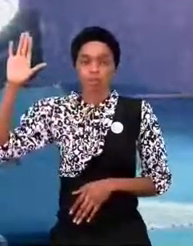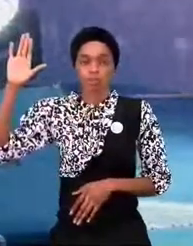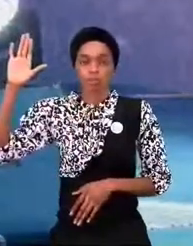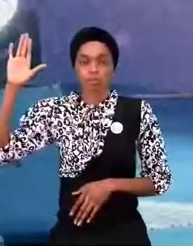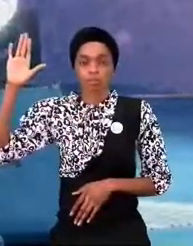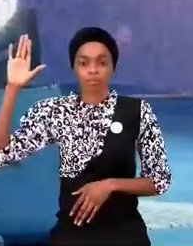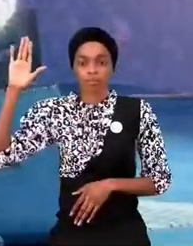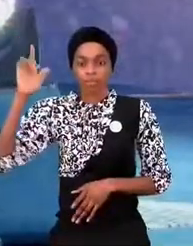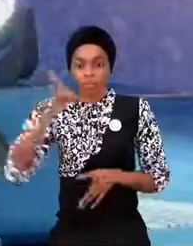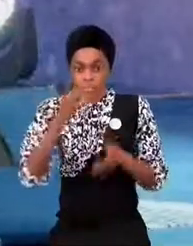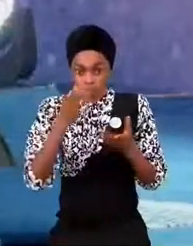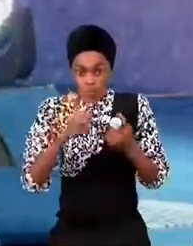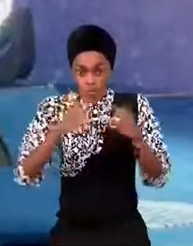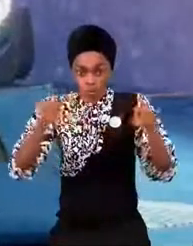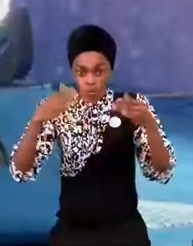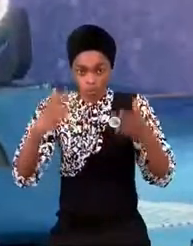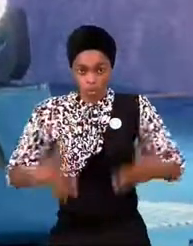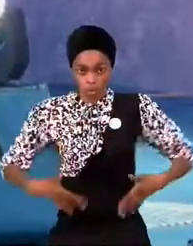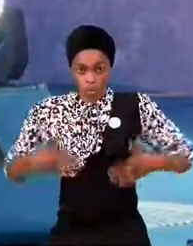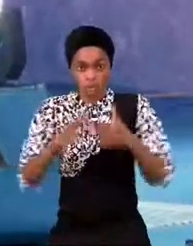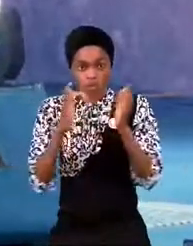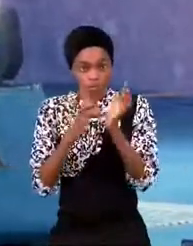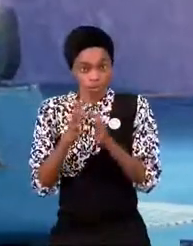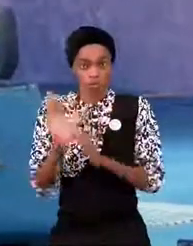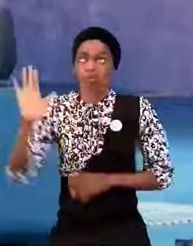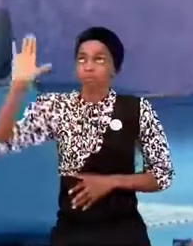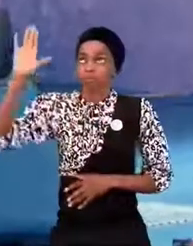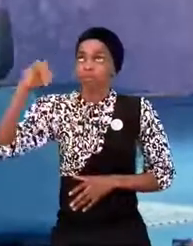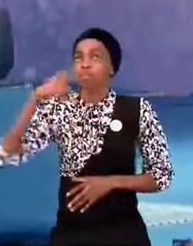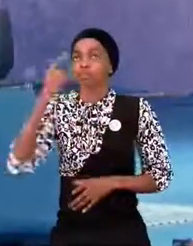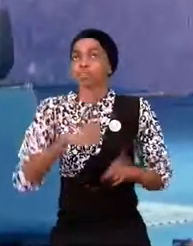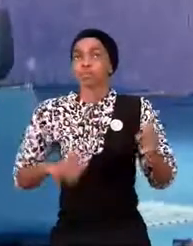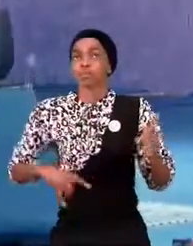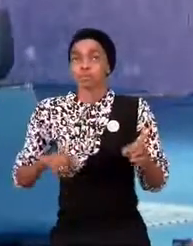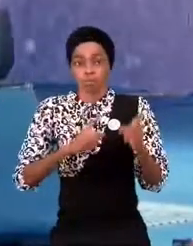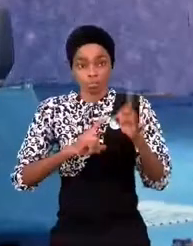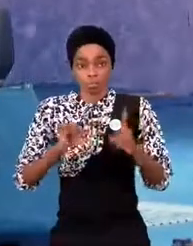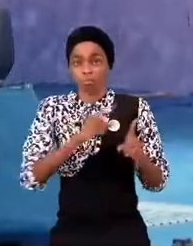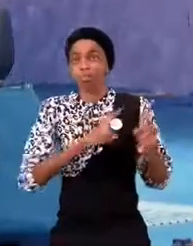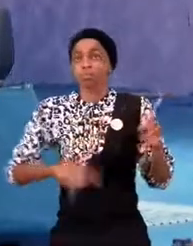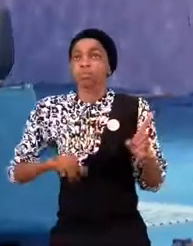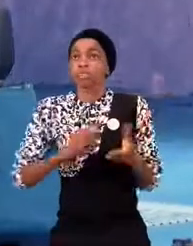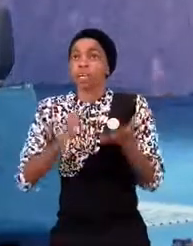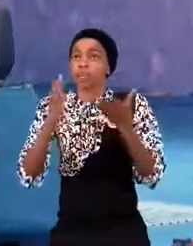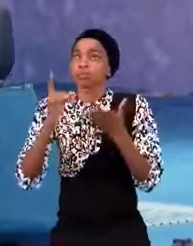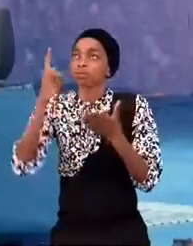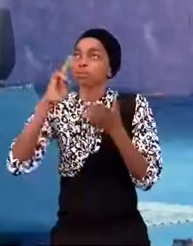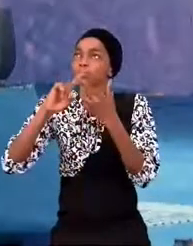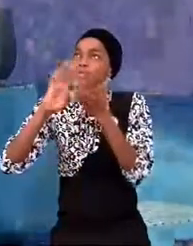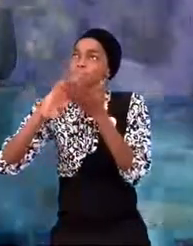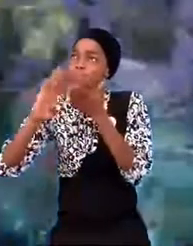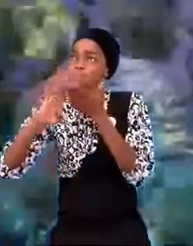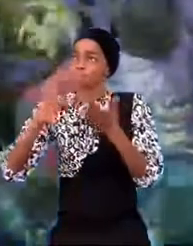que tu pardonnes mes péchés. Je veux que tu me libères. Je veux que tu me transportes dans le royaume de ton Fils